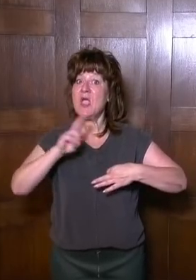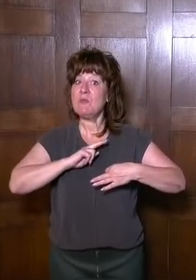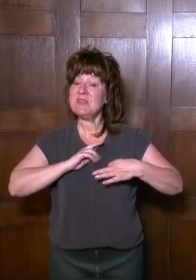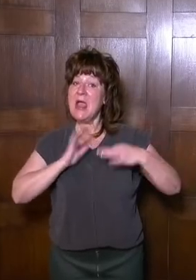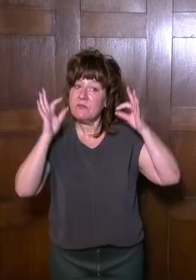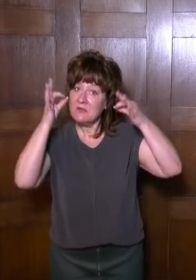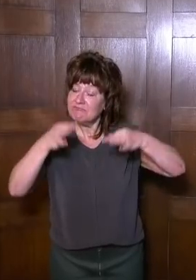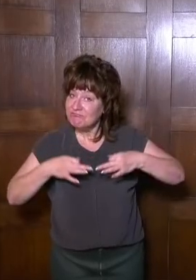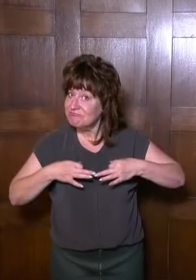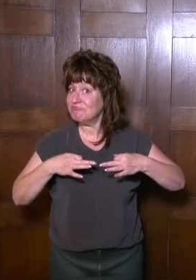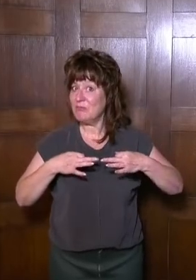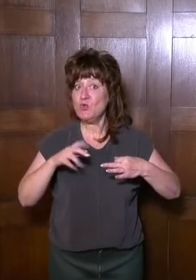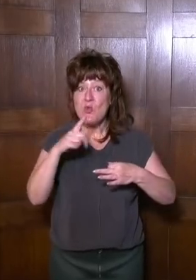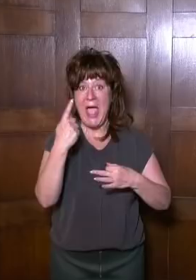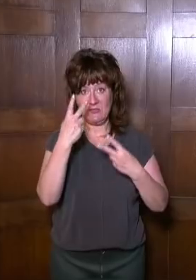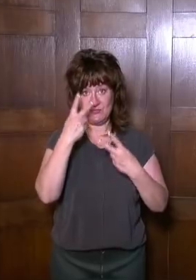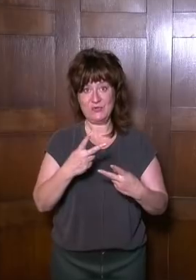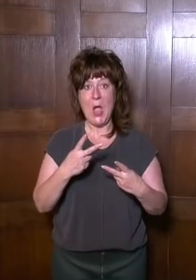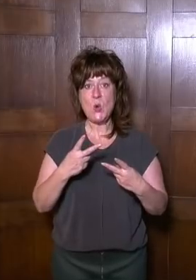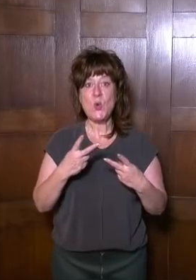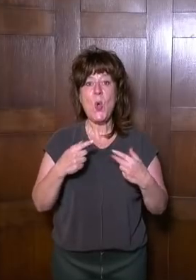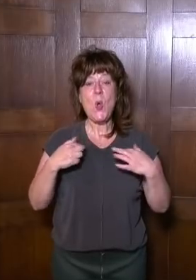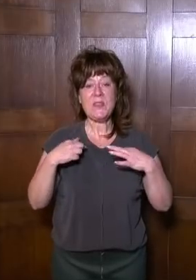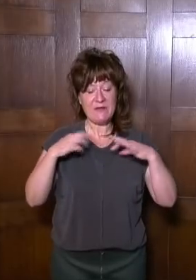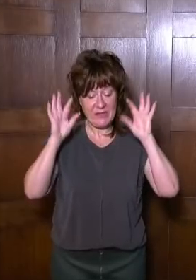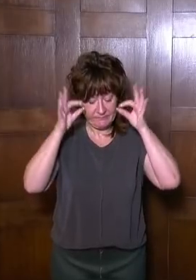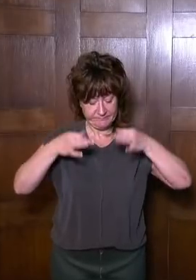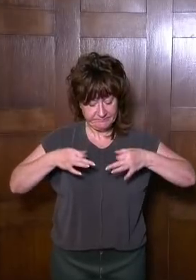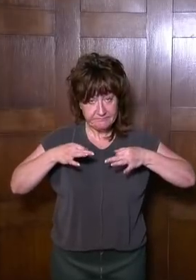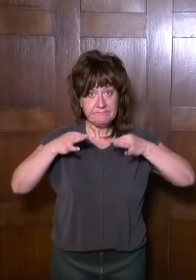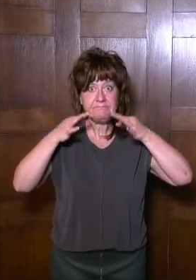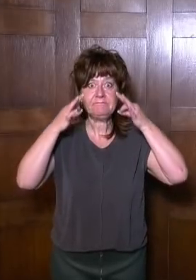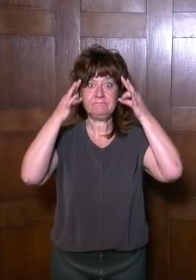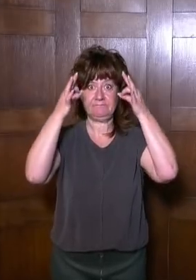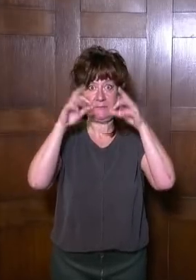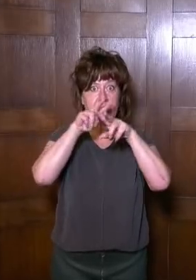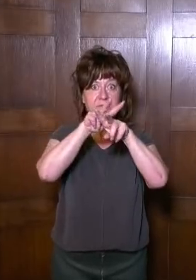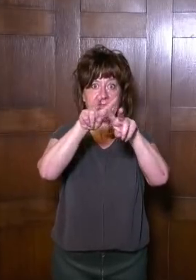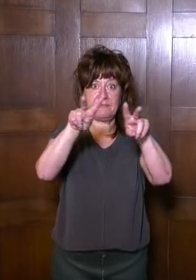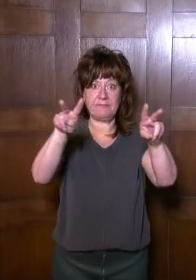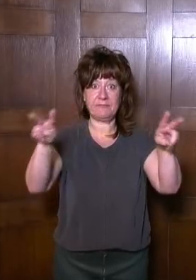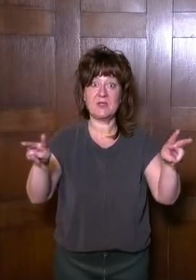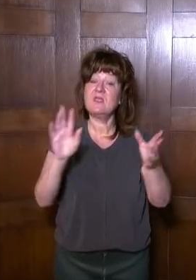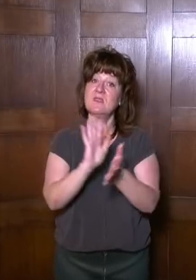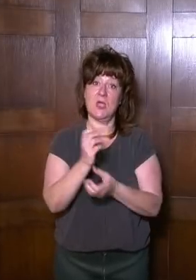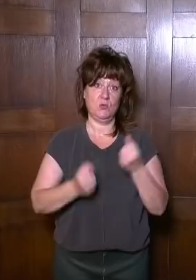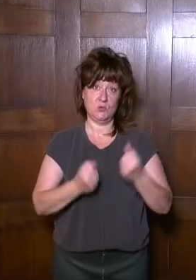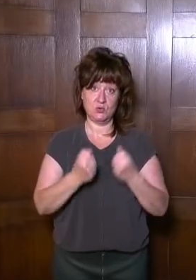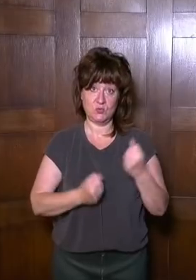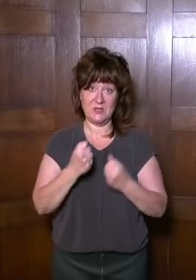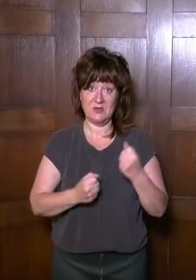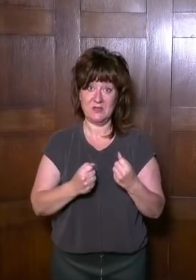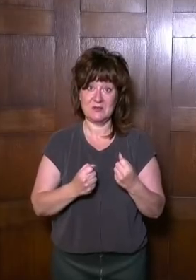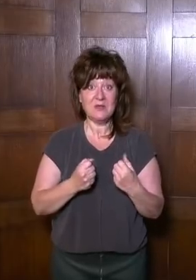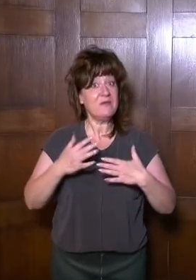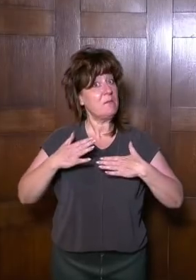betrachten wir zuallererst. Und über diesen Tellerrand oder aus diesem Mikrokosmos heraus zu gucken, das ist extrem schwierig. Ich erzähle es Ihnen mal so ein